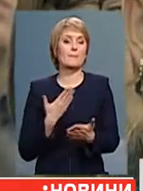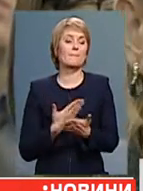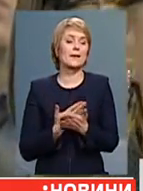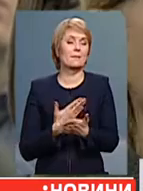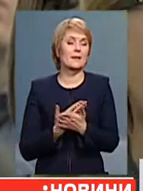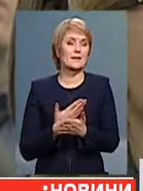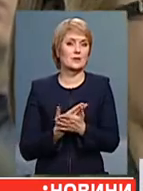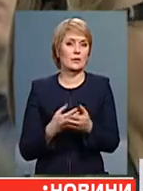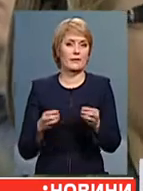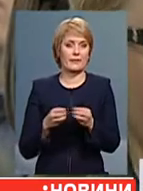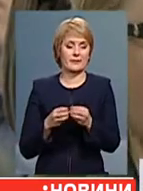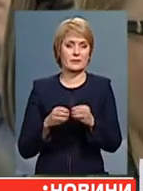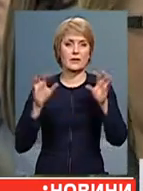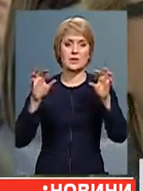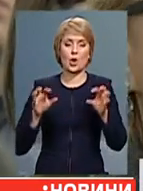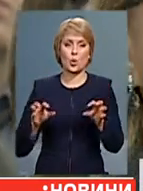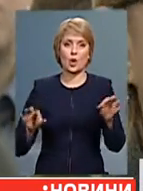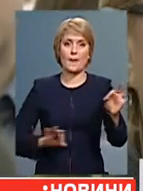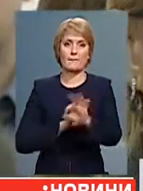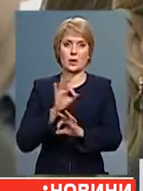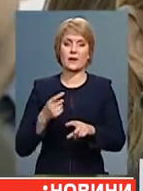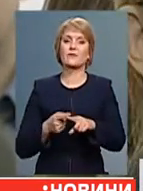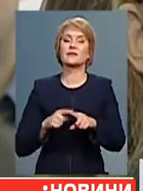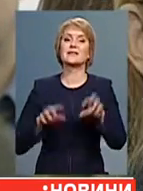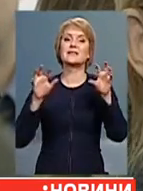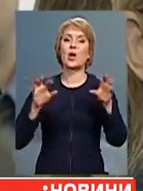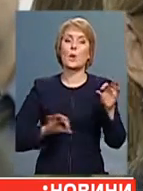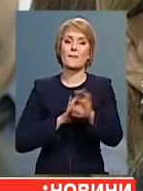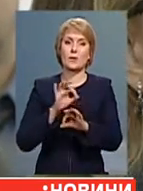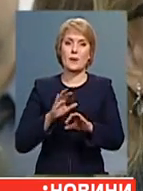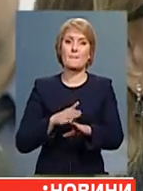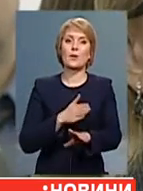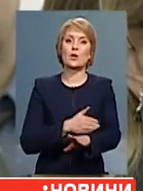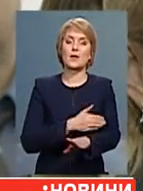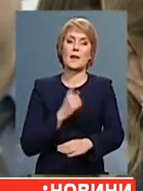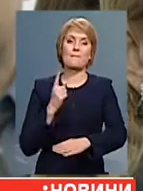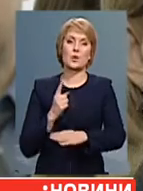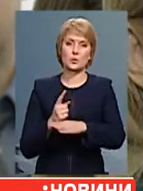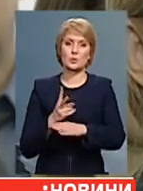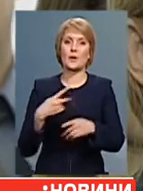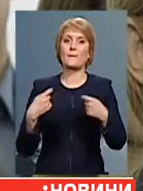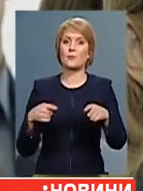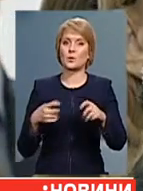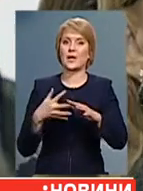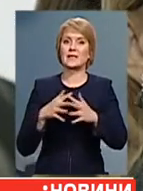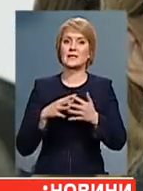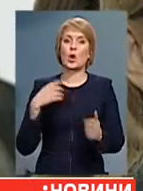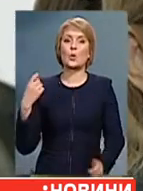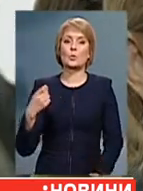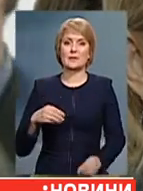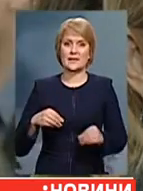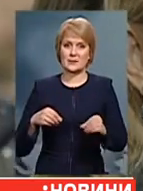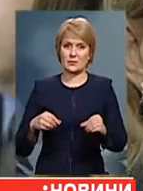приблизно 10 законопроєктів. Ці законопроєкти – пролонгація мораторію на продаж сільськогосподарської землі,